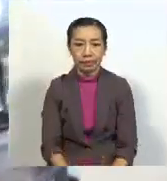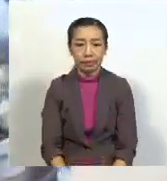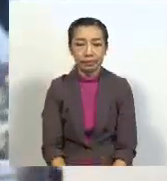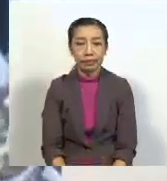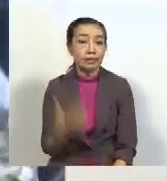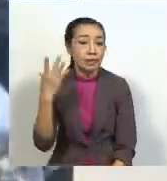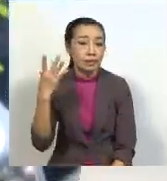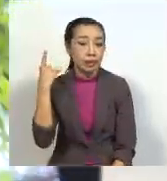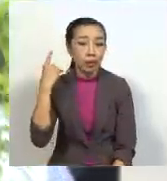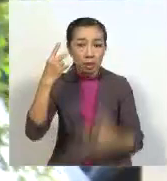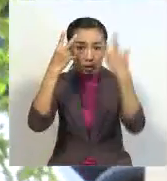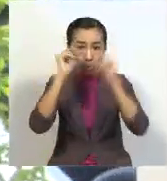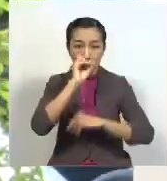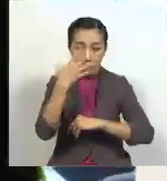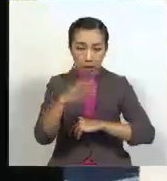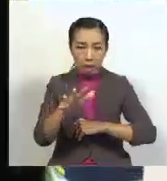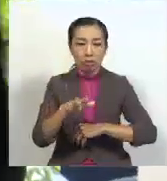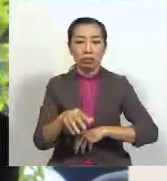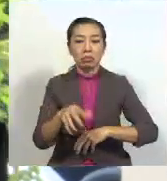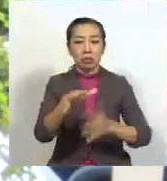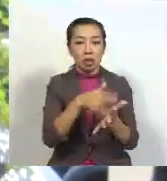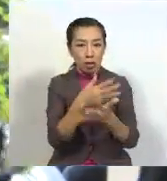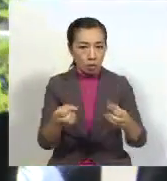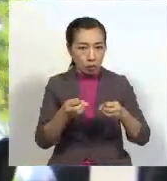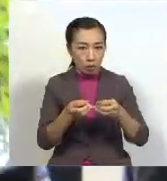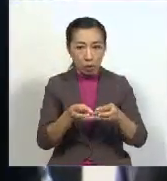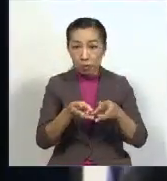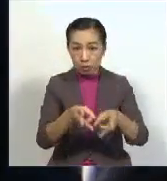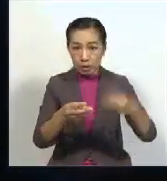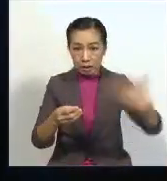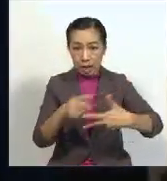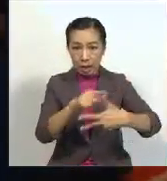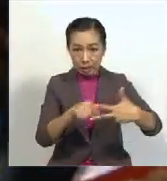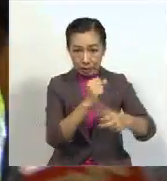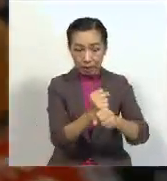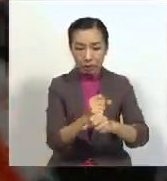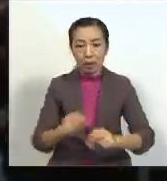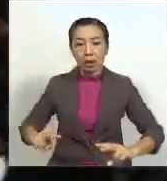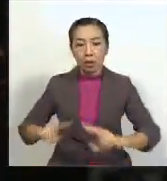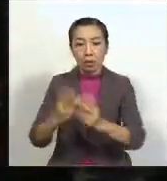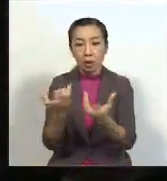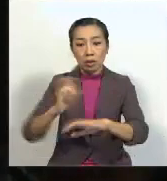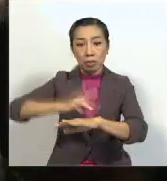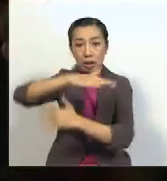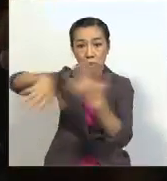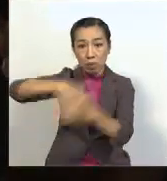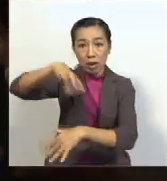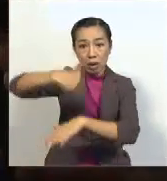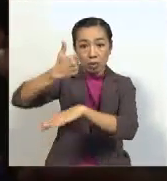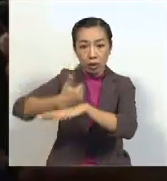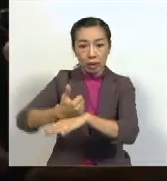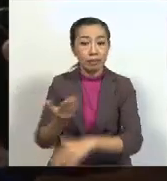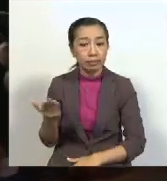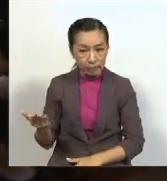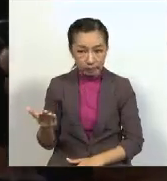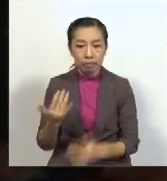หลังจากเมื่อวานนี้เนี่ยท่านนายกบอกว่าจะมี3มาตรการใหญ่นะครับวันนี้ทางรัฐมนตรีว่าการกระทรวงทรัพยากรธรรมชาติและสิ่งแวดล้อมคุณวราวุฒิศิลปะ